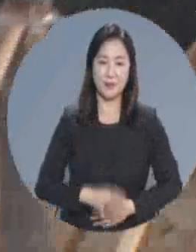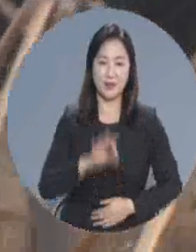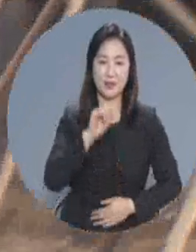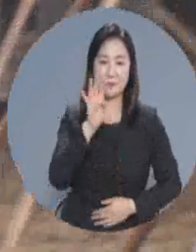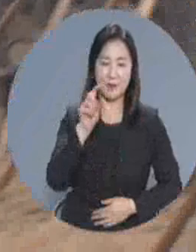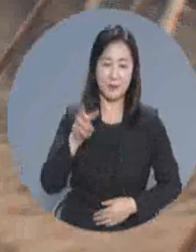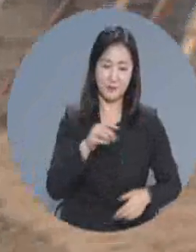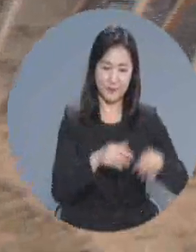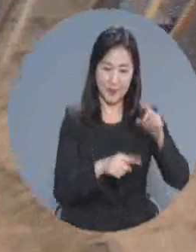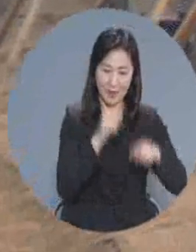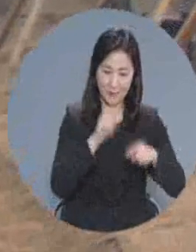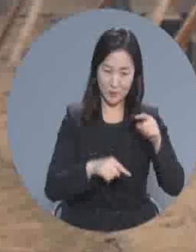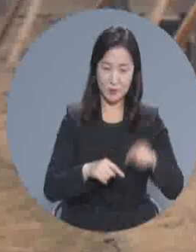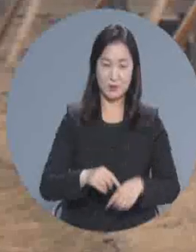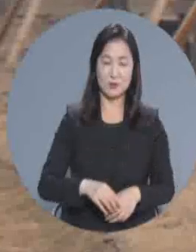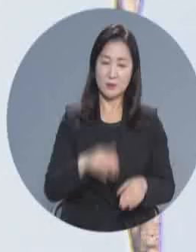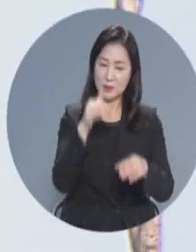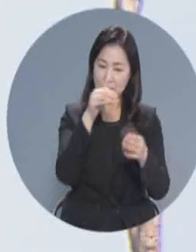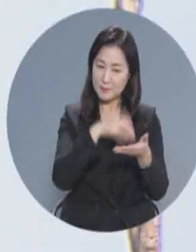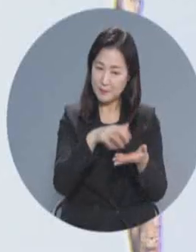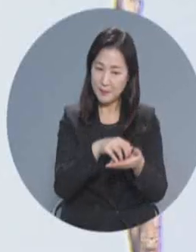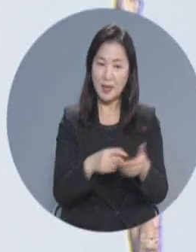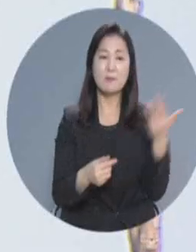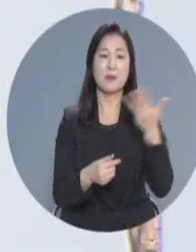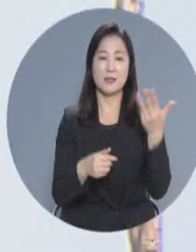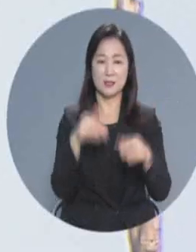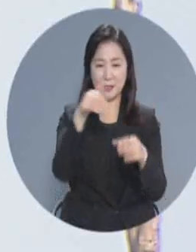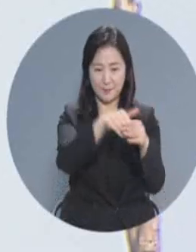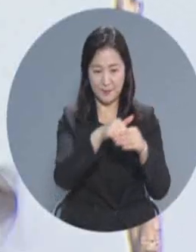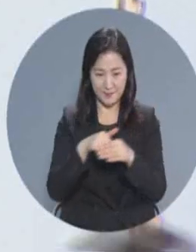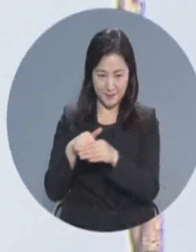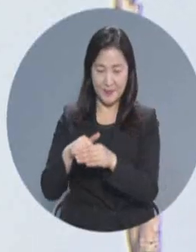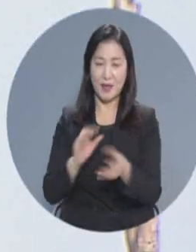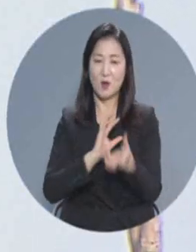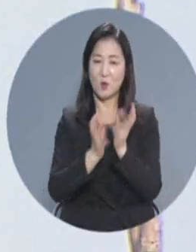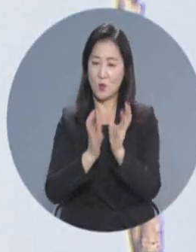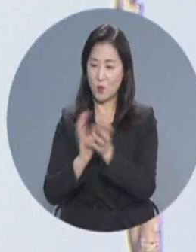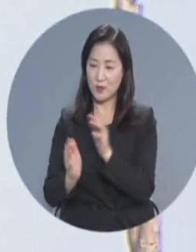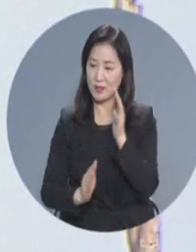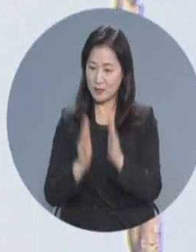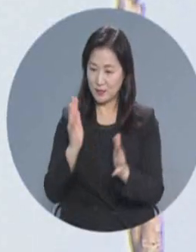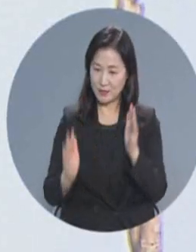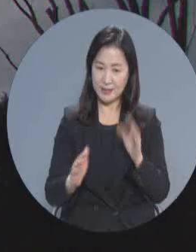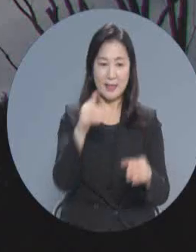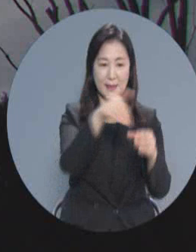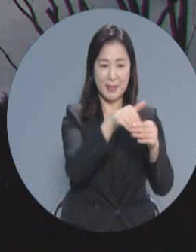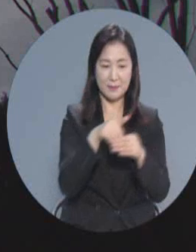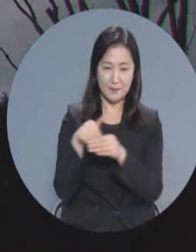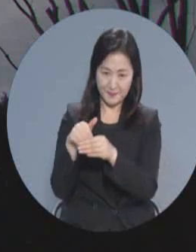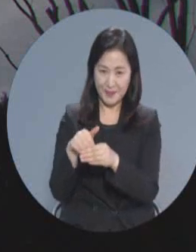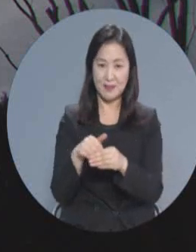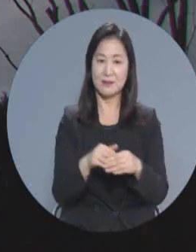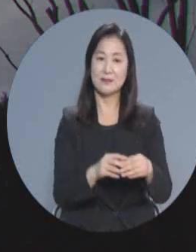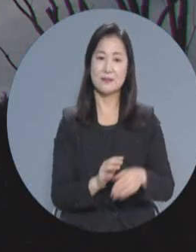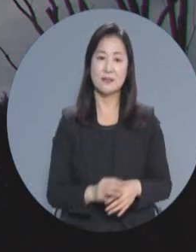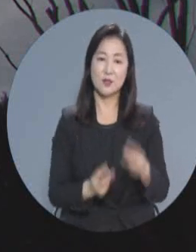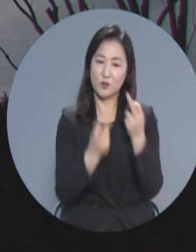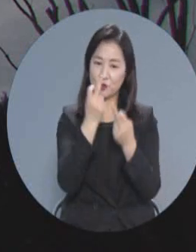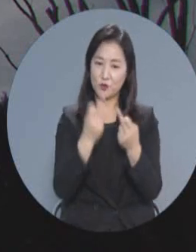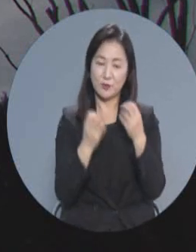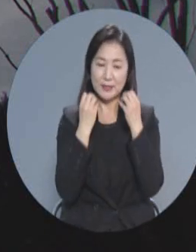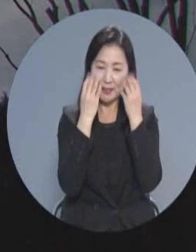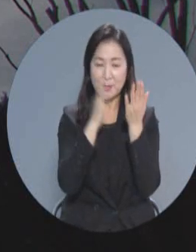입함나무와 팽나무 등 나무 18,000여 그루와 꽃무릇 등 화초류 15,000여 번을 식재해 전통숲의 모습으로